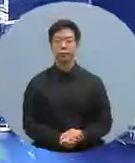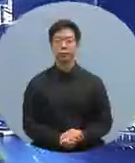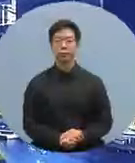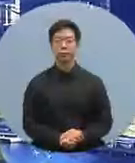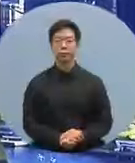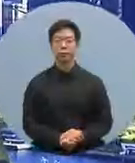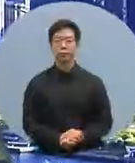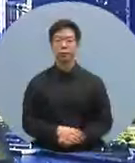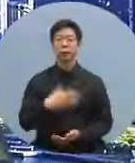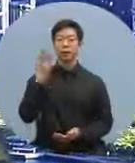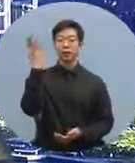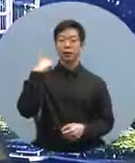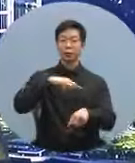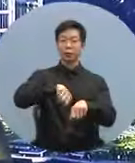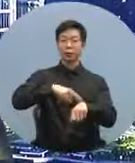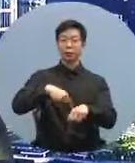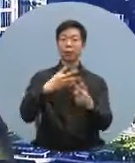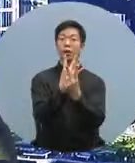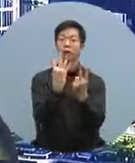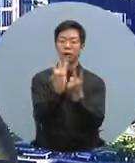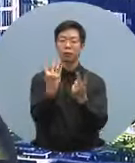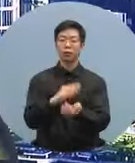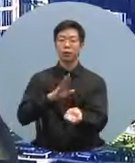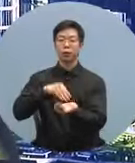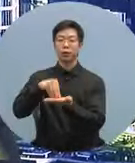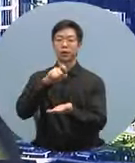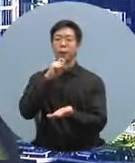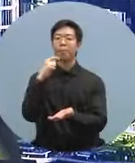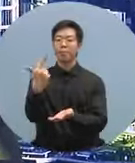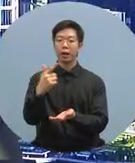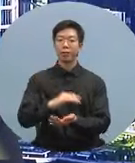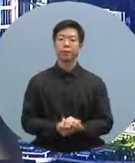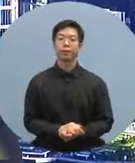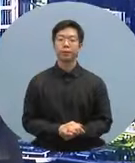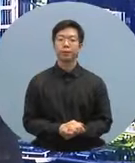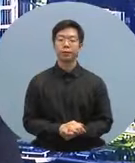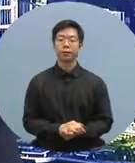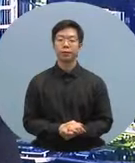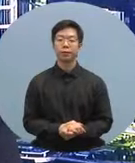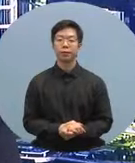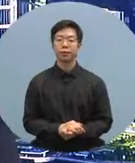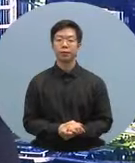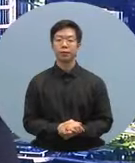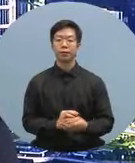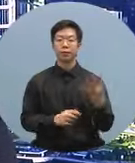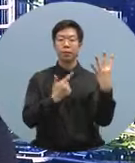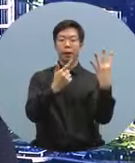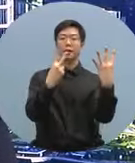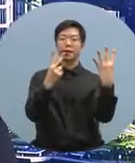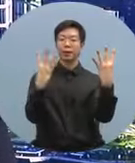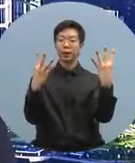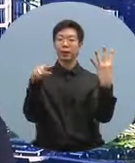過去24小時，我哋錄得8宗個案啦。當中就係、個編號係424去